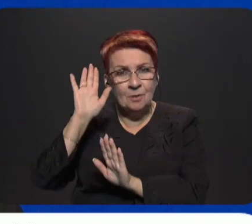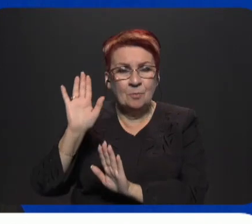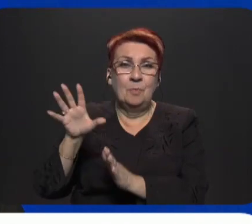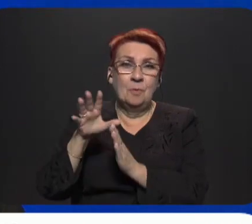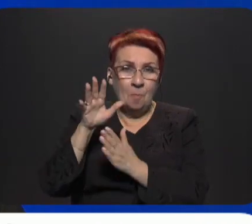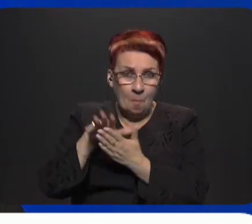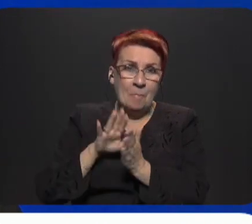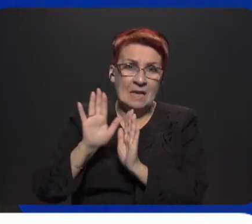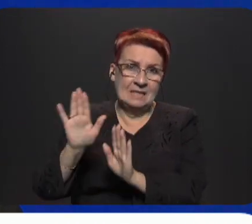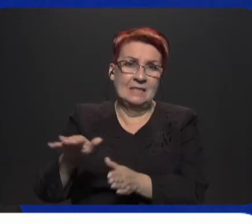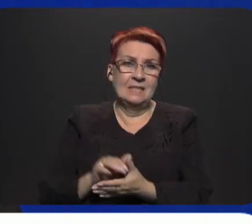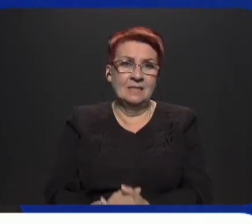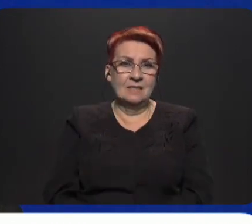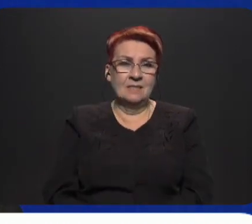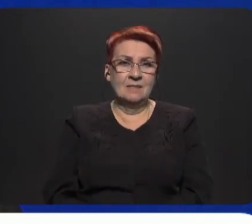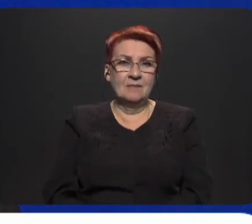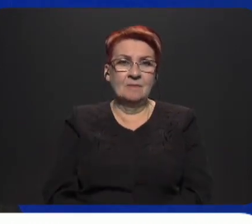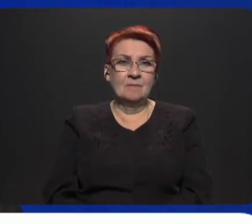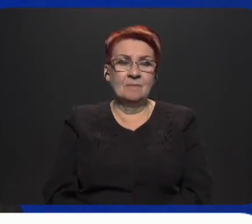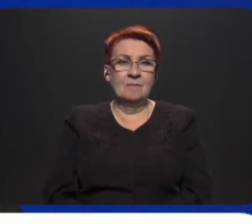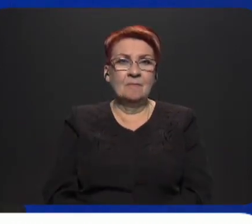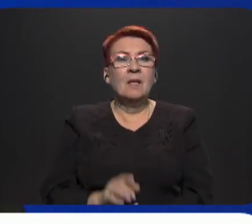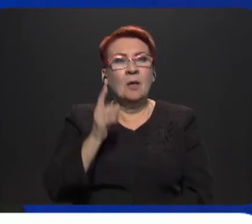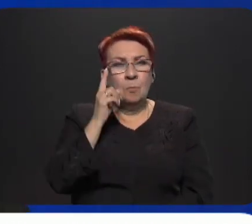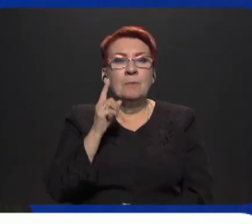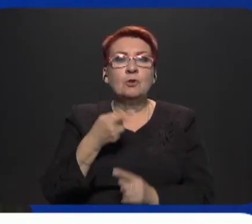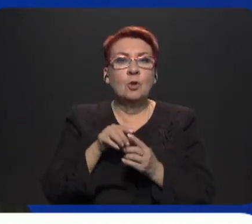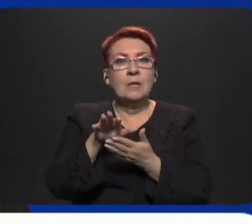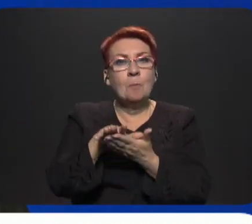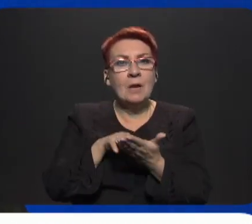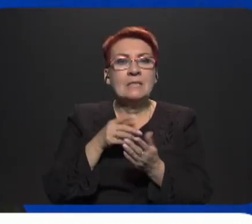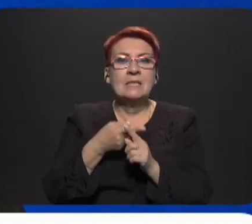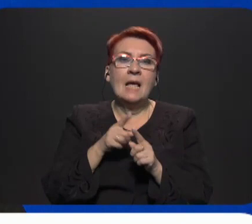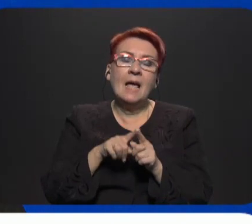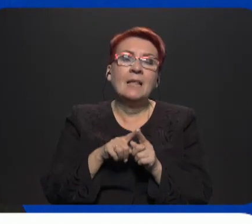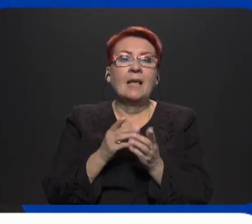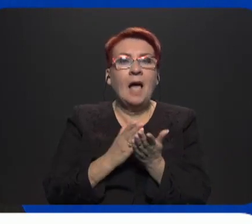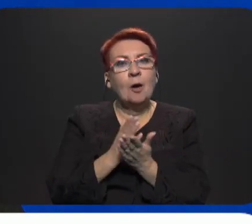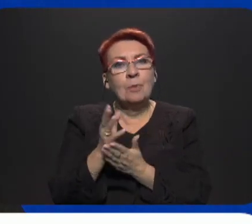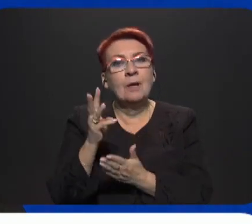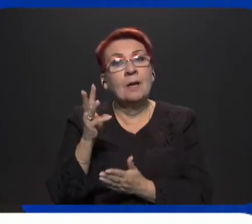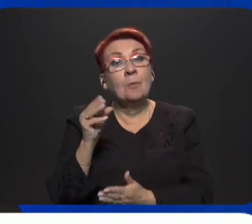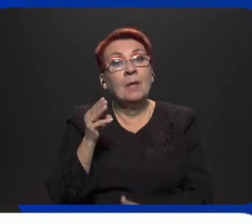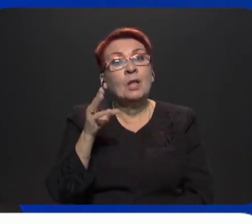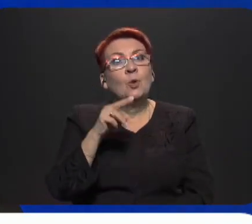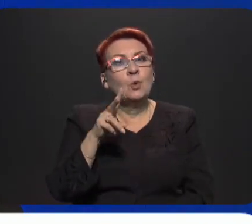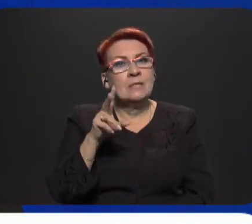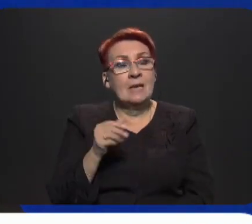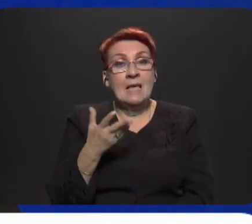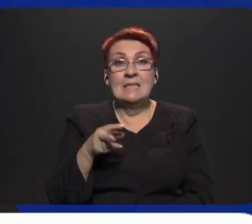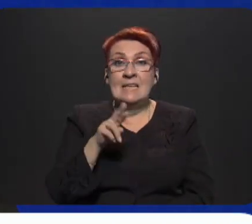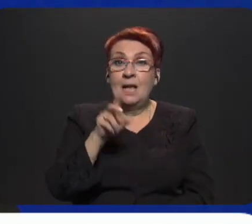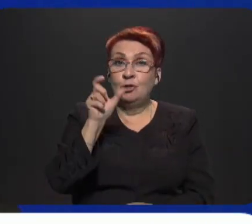Здесь нужно понимать, что простить – это некая методика все же нашего. Если я